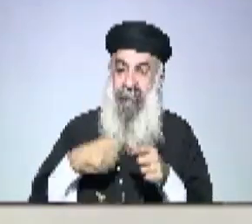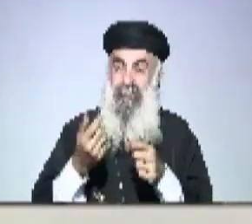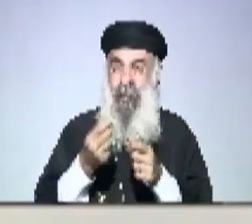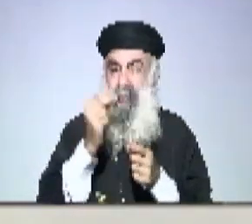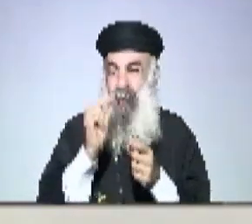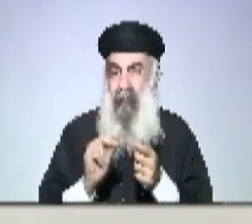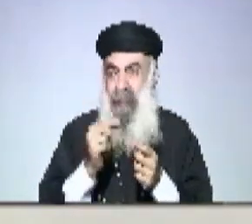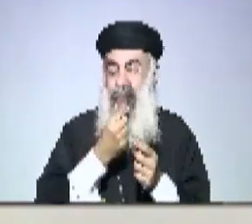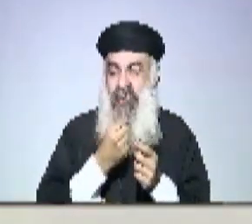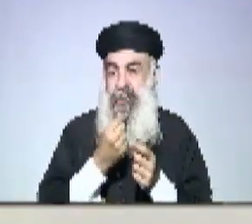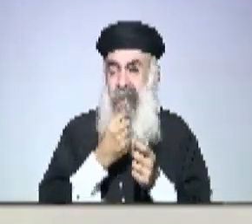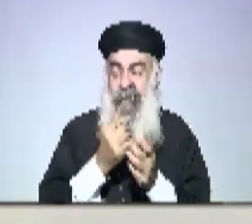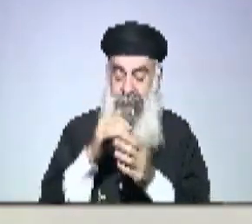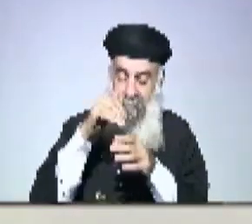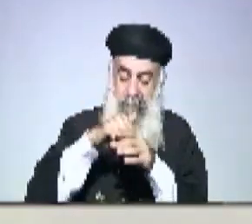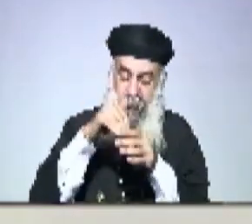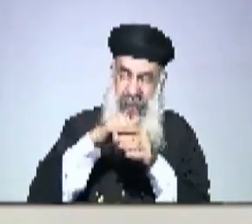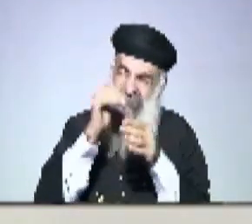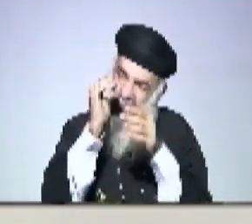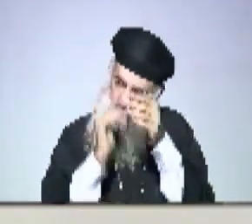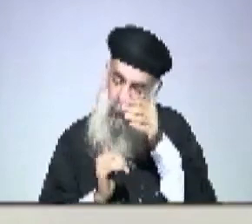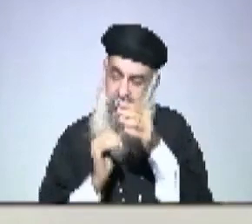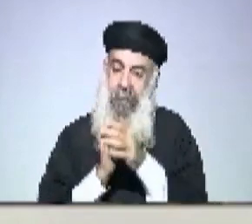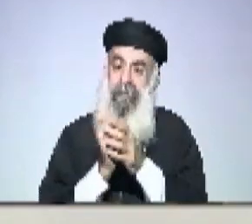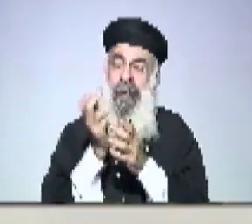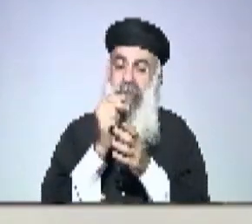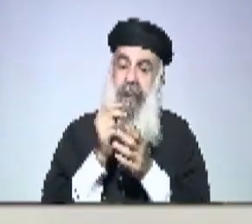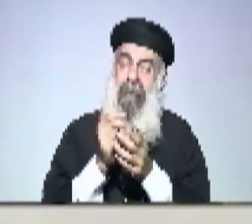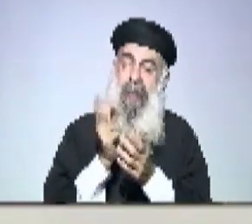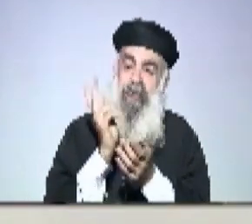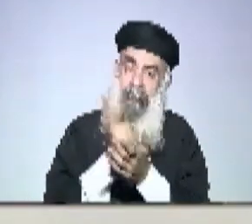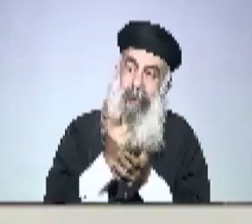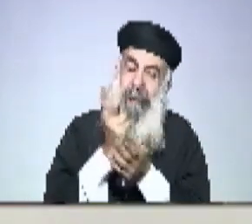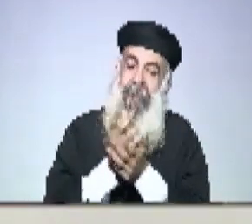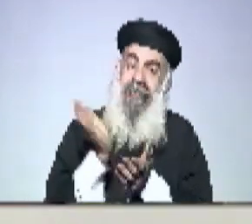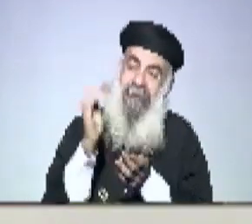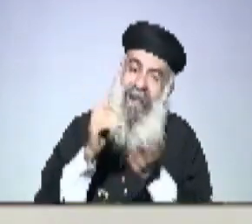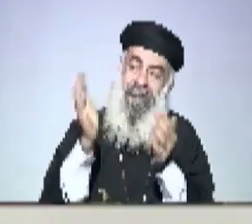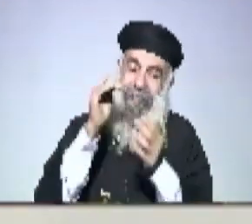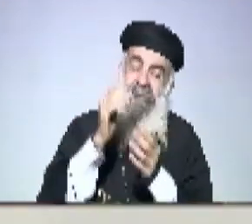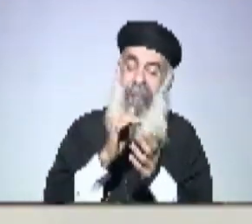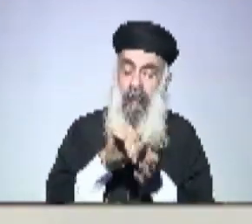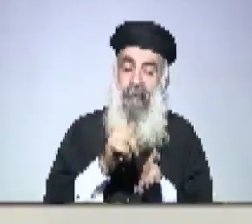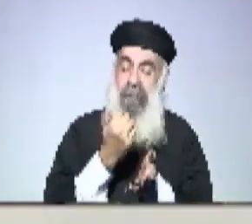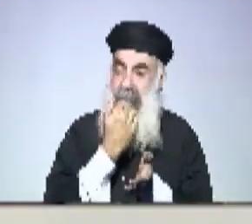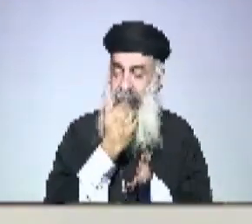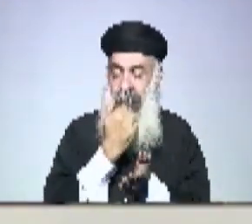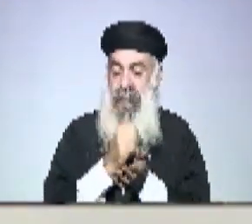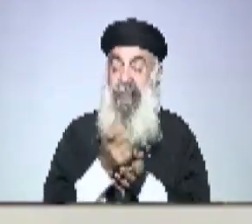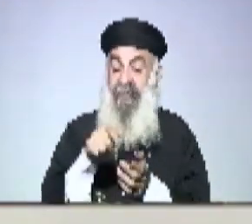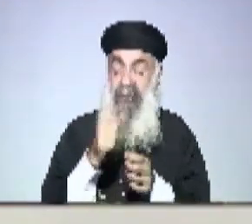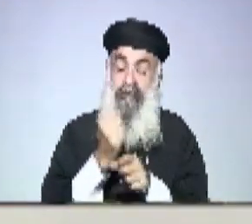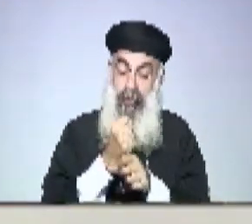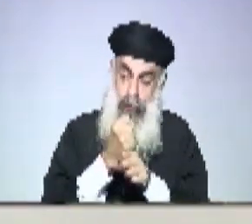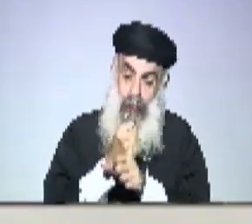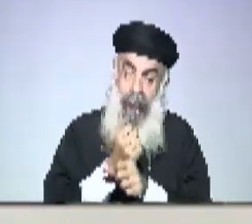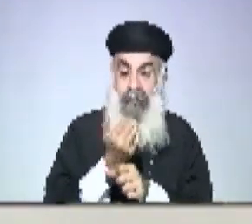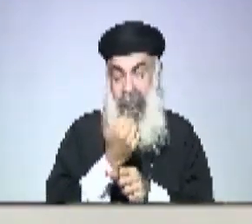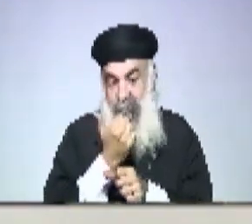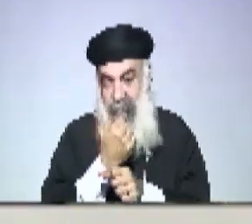المرتب جايز مع المرتب كان بيلقط عيشه في حاجه ثانيه دلوقتي ما فيش هل هي بتشتغل ولا